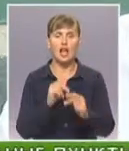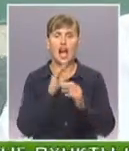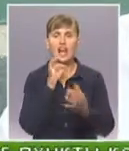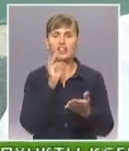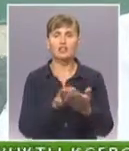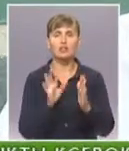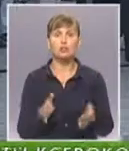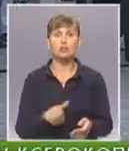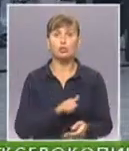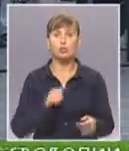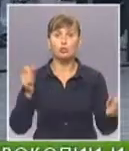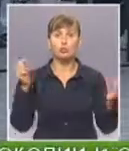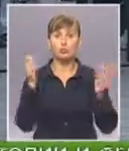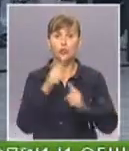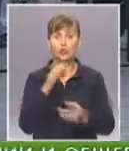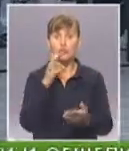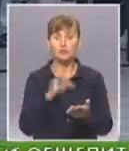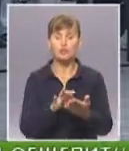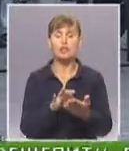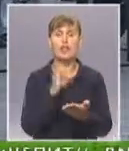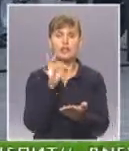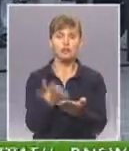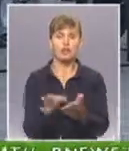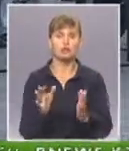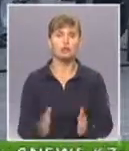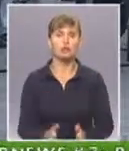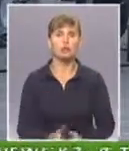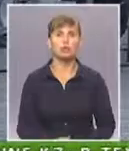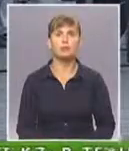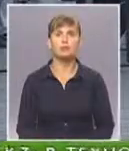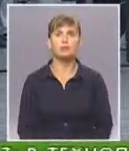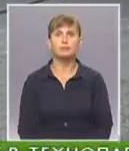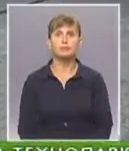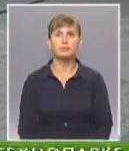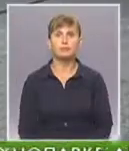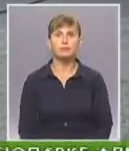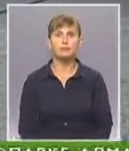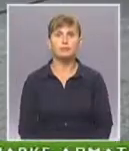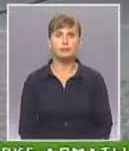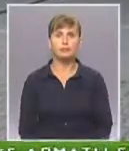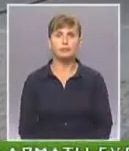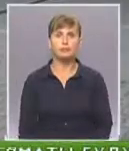как только сам узнает о судьбе недостающих грантов. Ажар Оразбай, Талап Сагынбаев, телеканал Алматы.